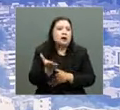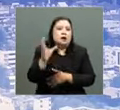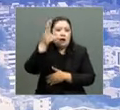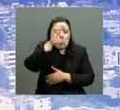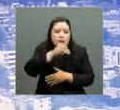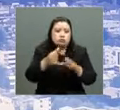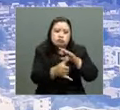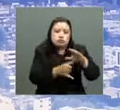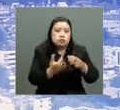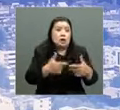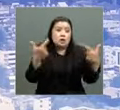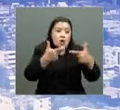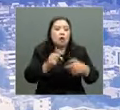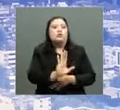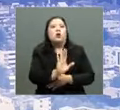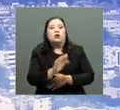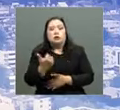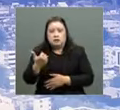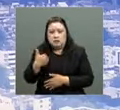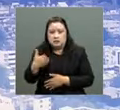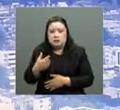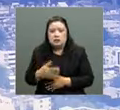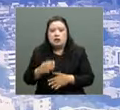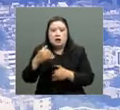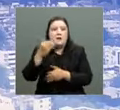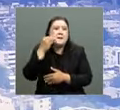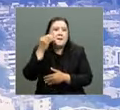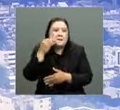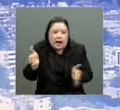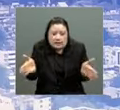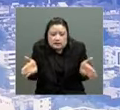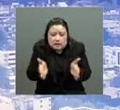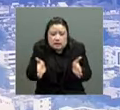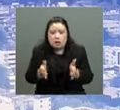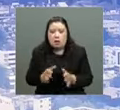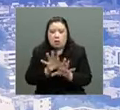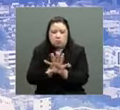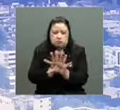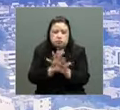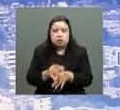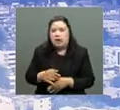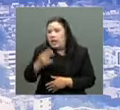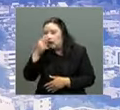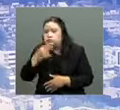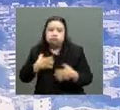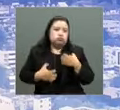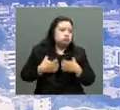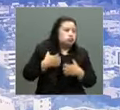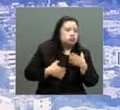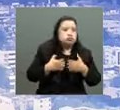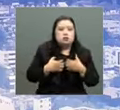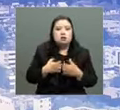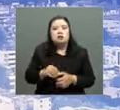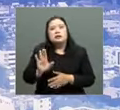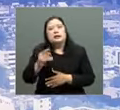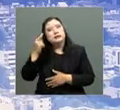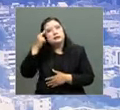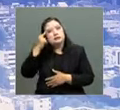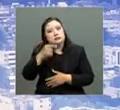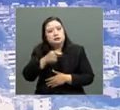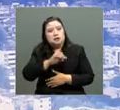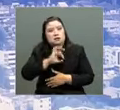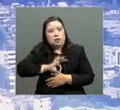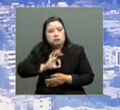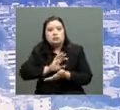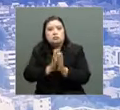กลับมาจากนั้นที่ก็แคบต้องอยู่กันหลายๆคนมันเห็นอะไรก็ขวางหูขวางตากันหมดแต่ถ้าเราเข้าใจว่าเราต้องอยู่ตรงนี้อย่